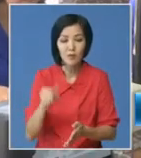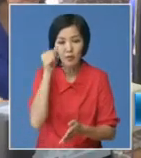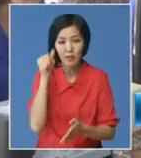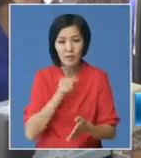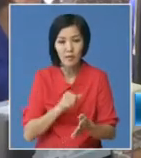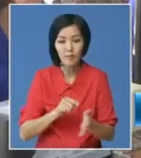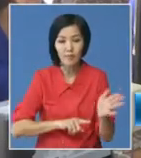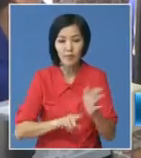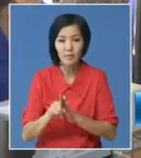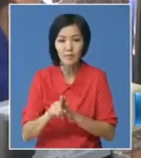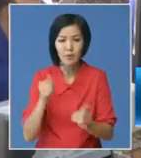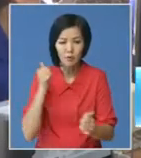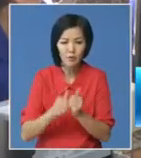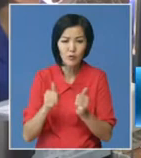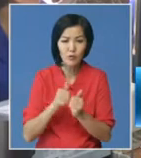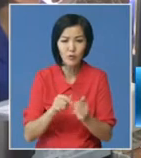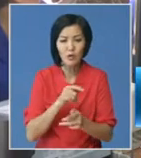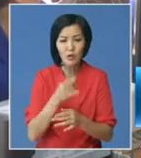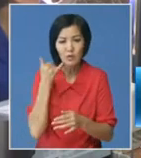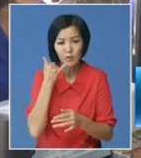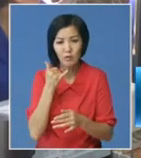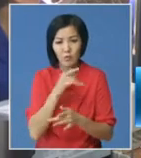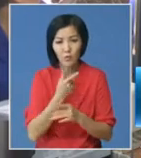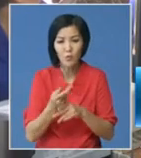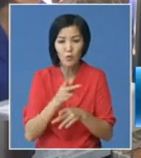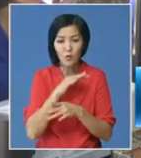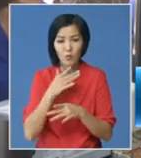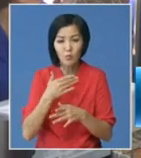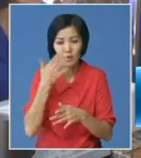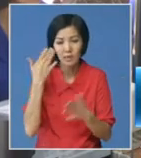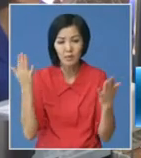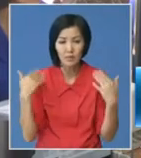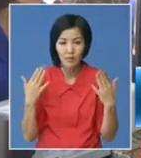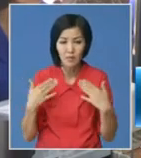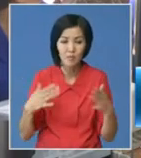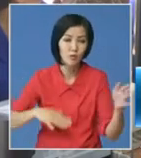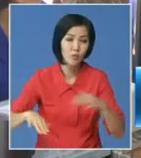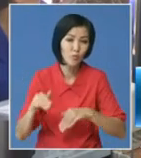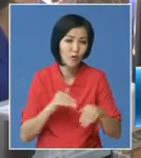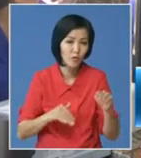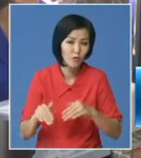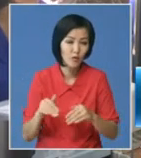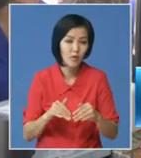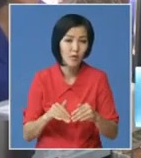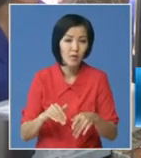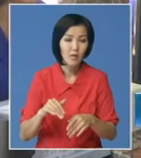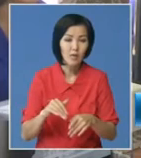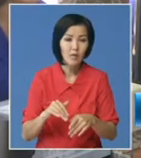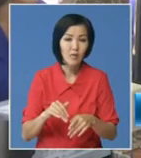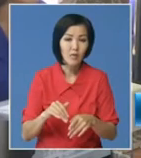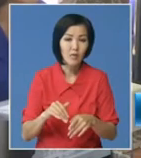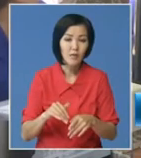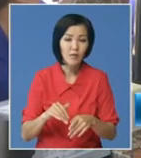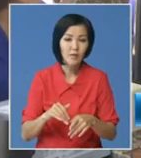жиілете бастады. Кені сілер жаңағы жазғы демалысқа барады, суға түседі, суған күндіз